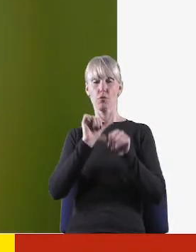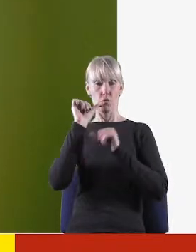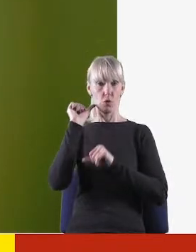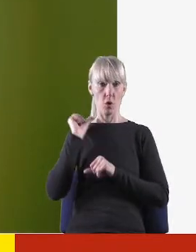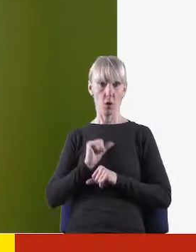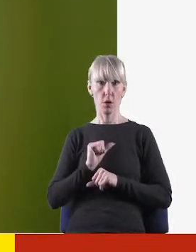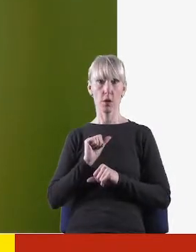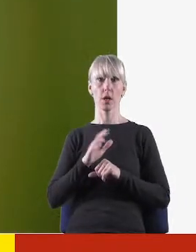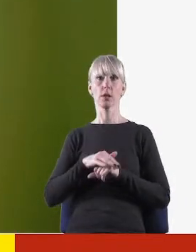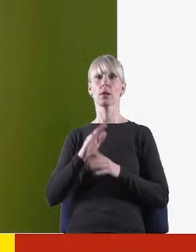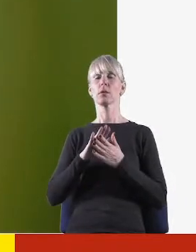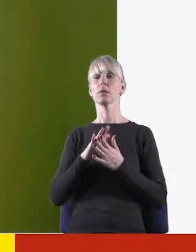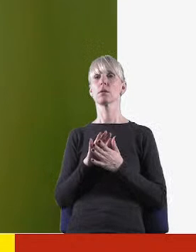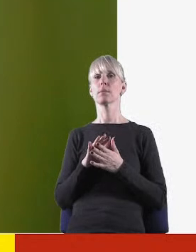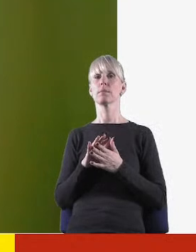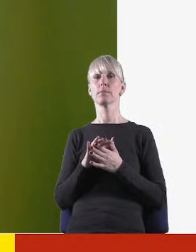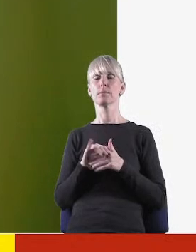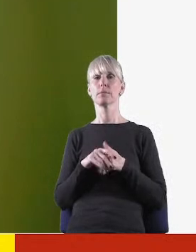jest stan obecny.